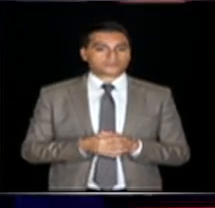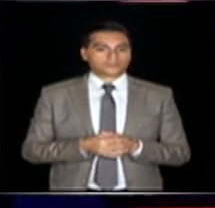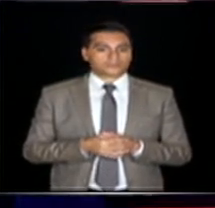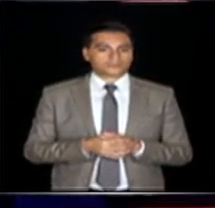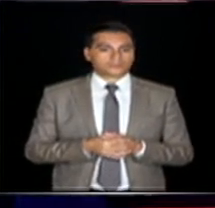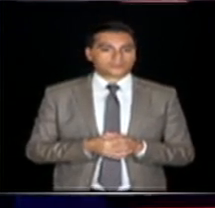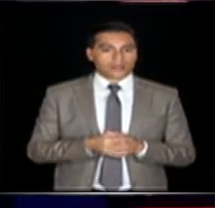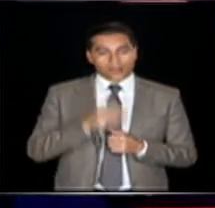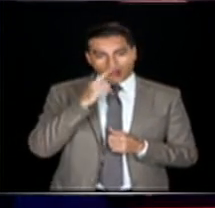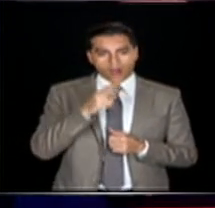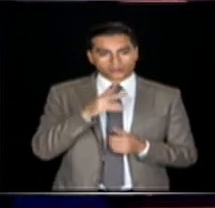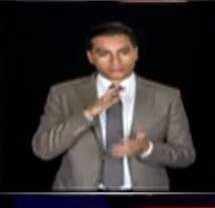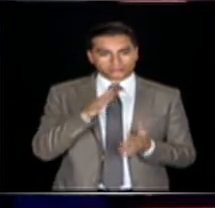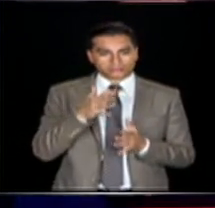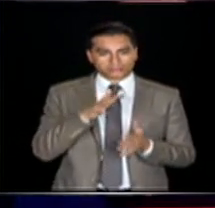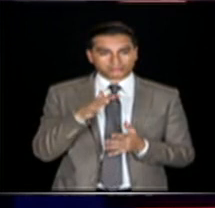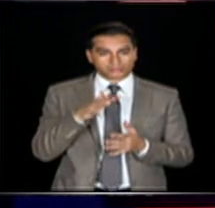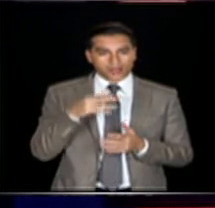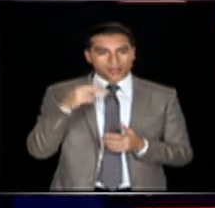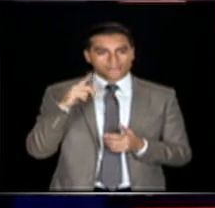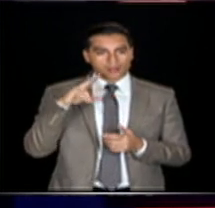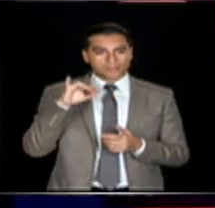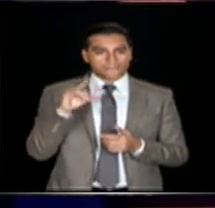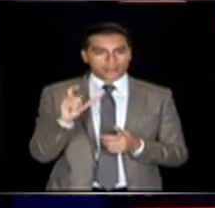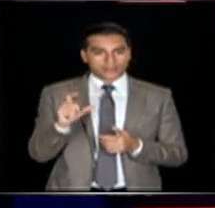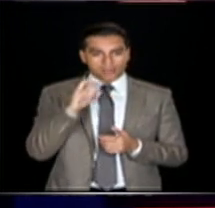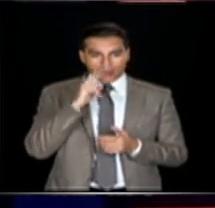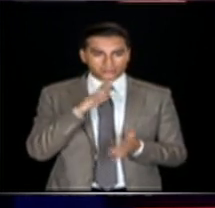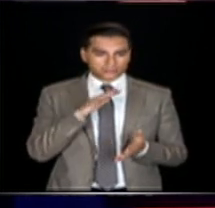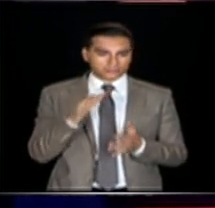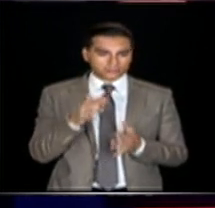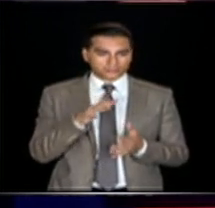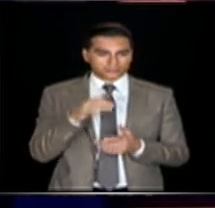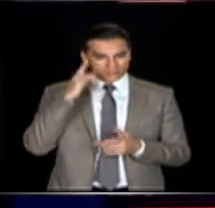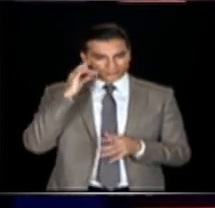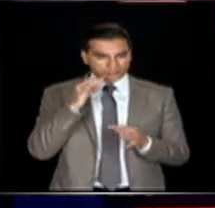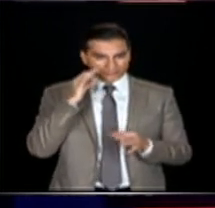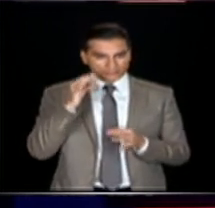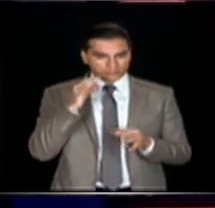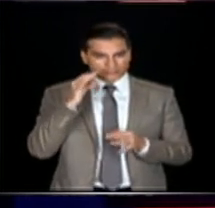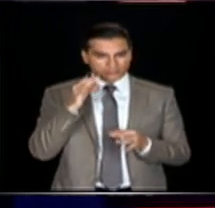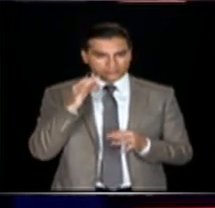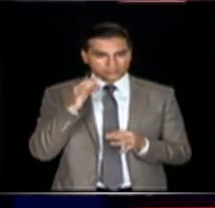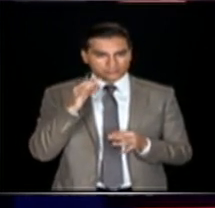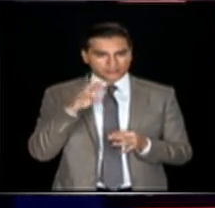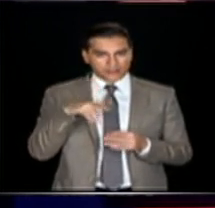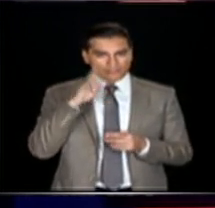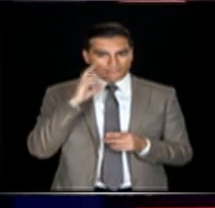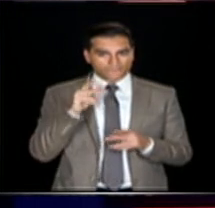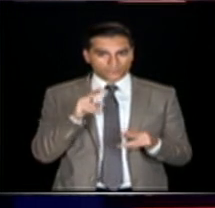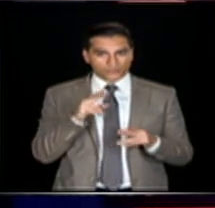ماشي، ممكن يبقى مين يا عبد الرحمن؟ ما أنا هقول تخمينه، هو أفكر في إيفرتون، لعب كل